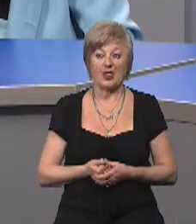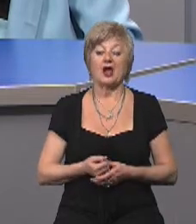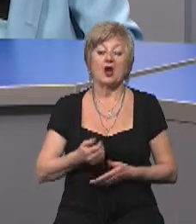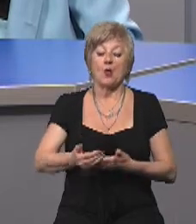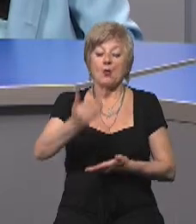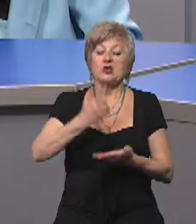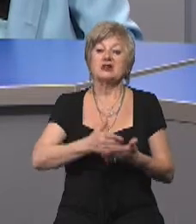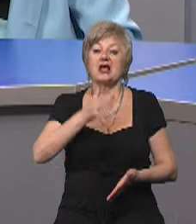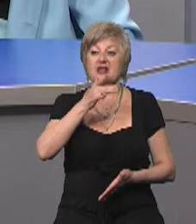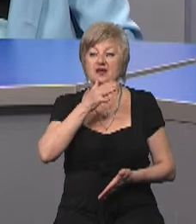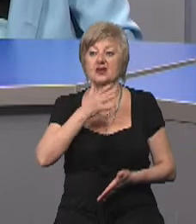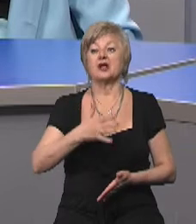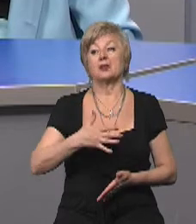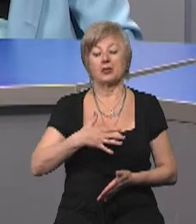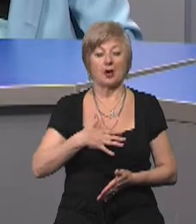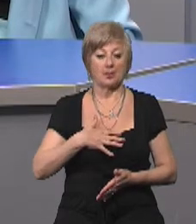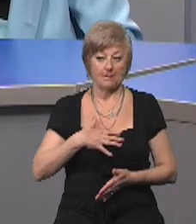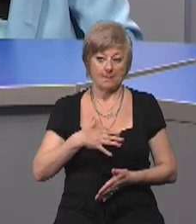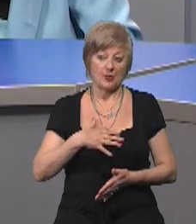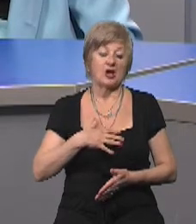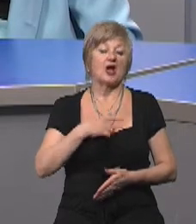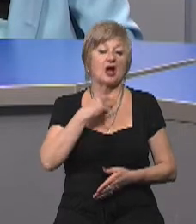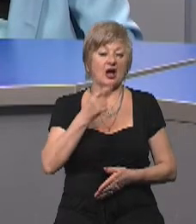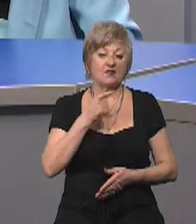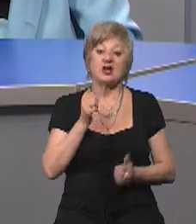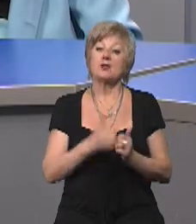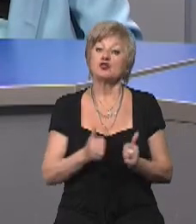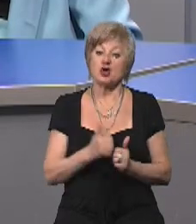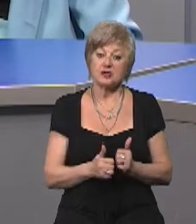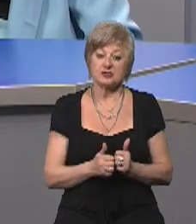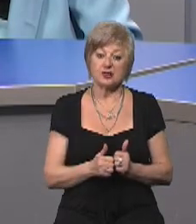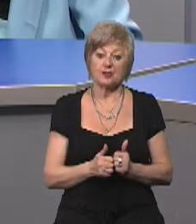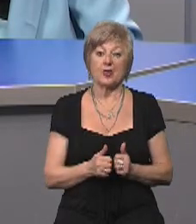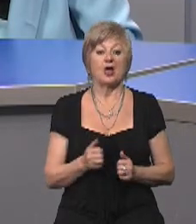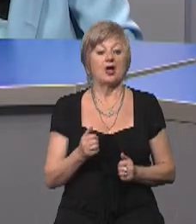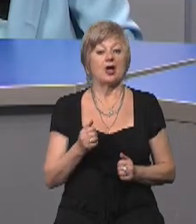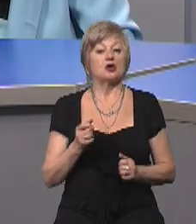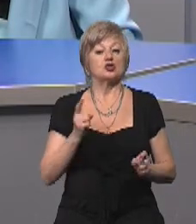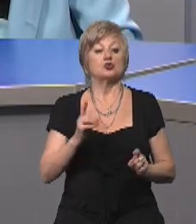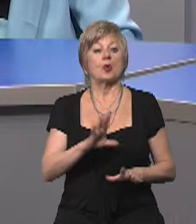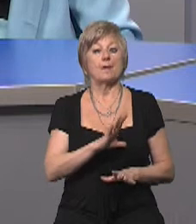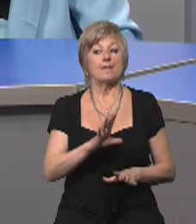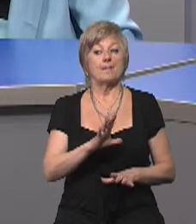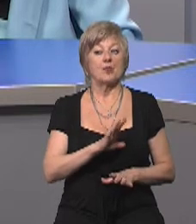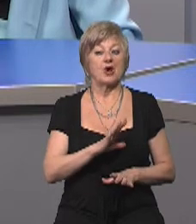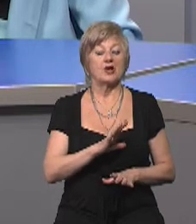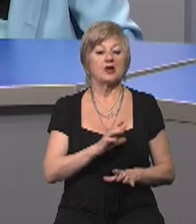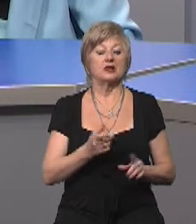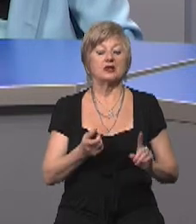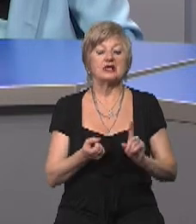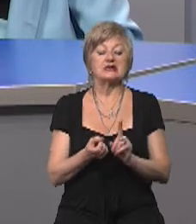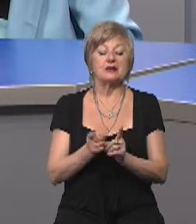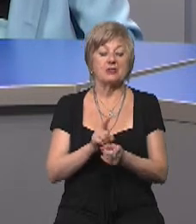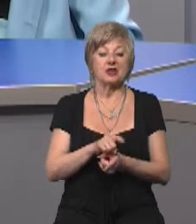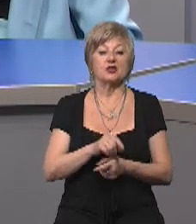Останнім часом ми про це говоримо частіше, тому що відбувалися зміни, відповідні зміни